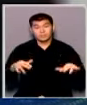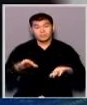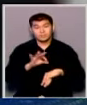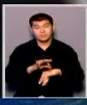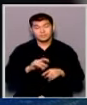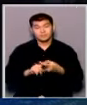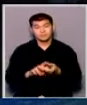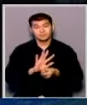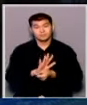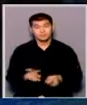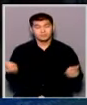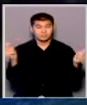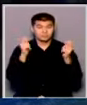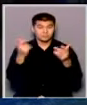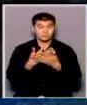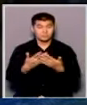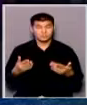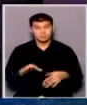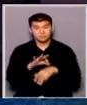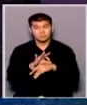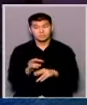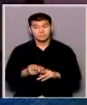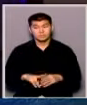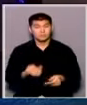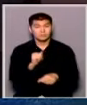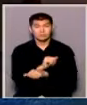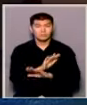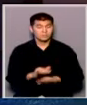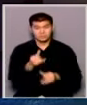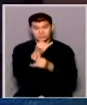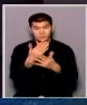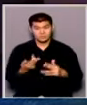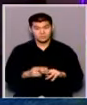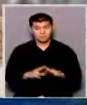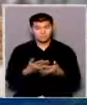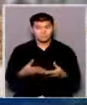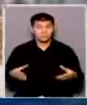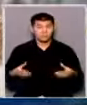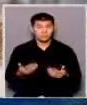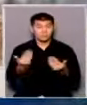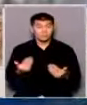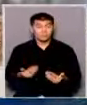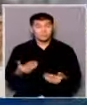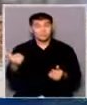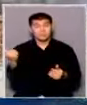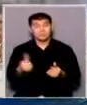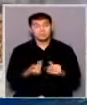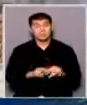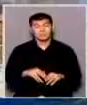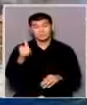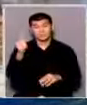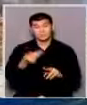является проведение торжеств, юбилеев и свадеб. Даже рейдовые мероприятия не могут воспрепятствовать этому. Так, за последнюю неделю